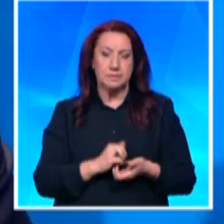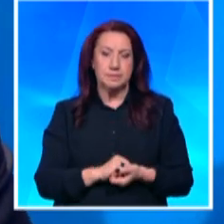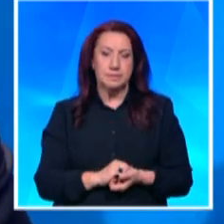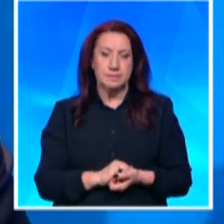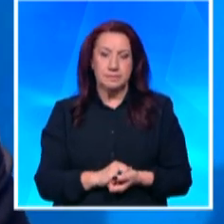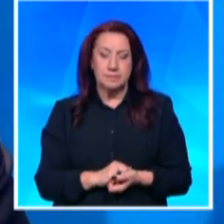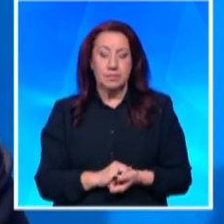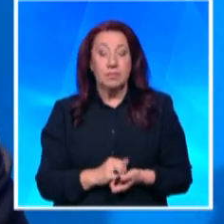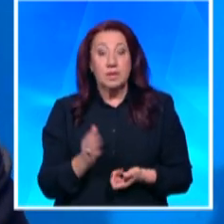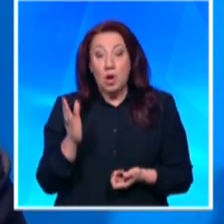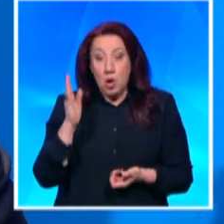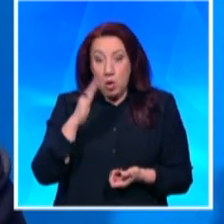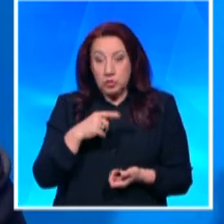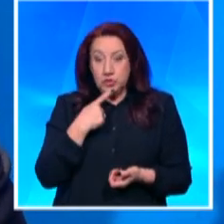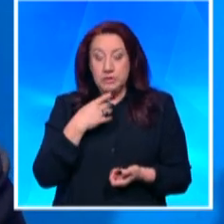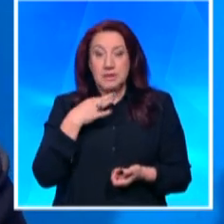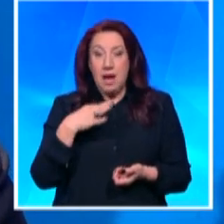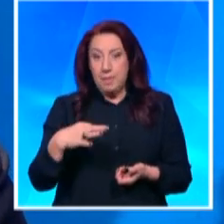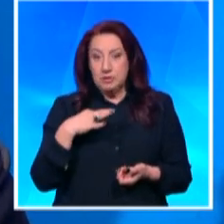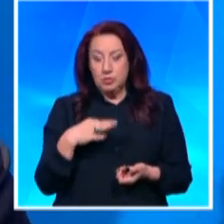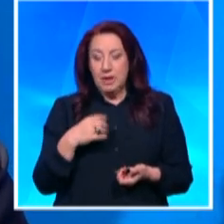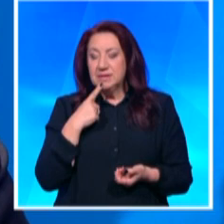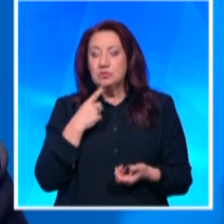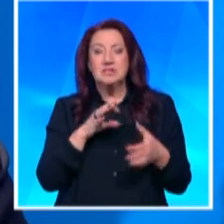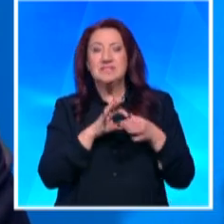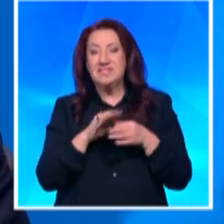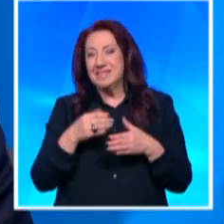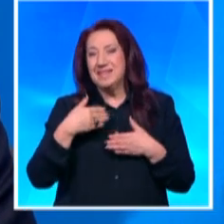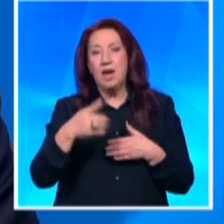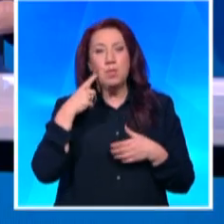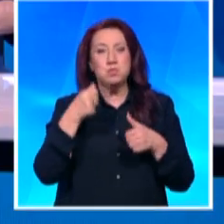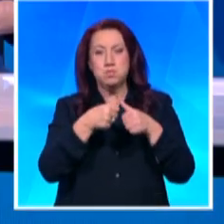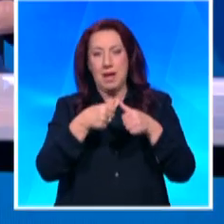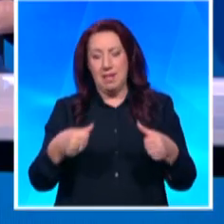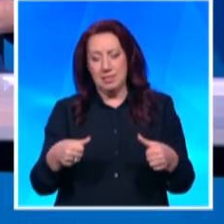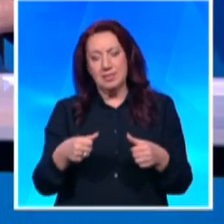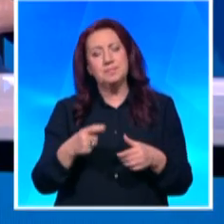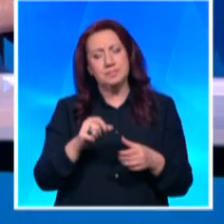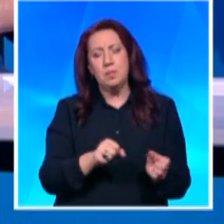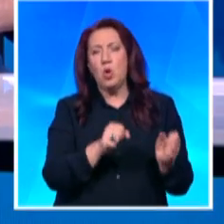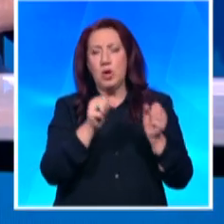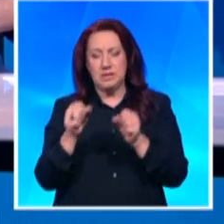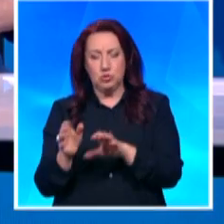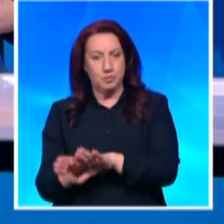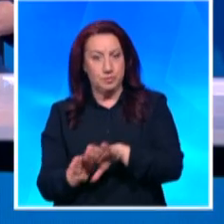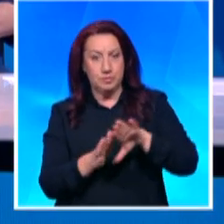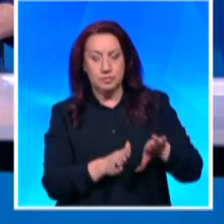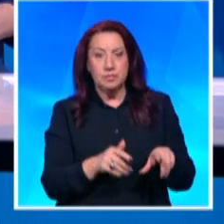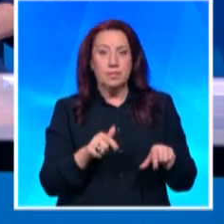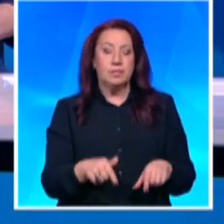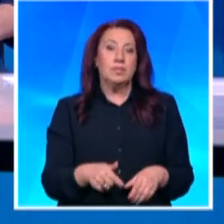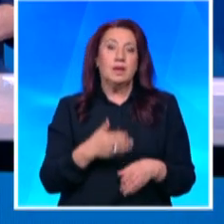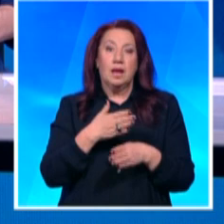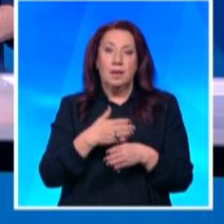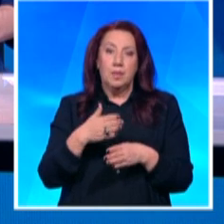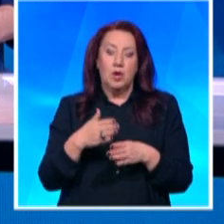Още за безопасността, но с акцент предстоящите балове след малко в емисията. Сега пореден инцидент с дрогиран и без